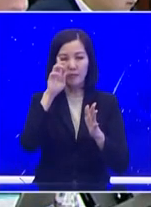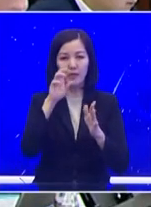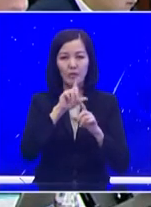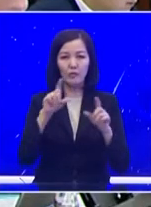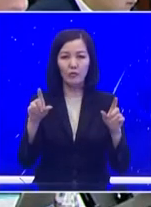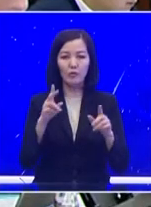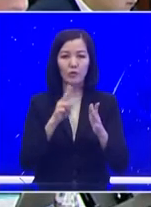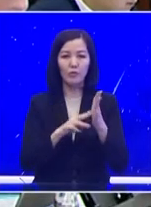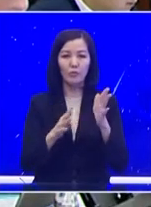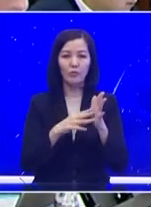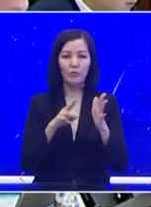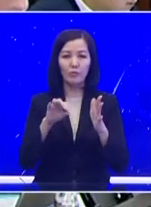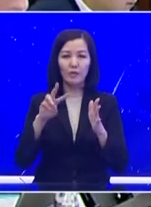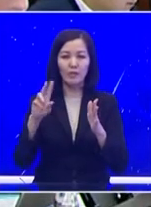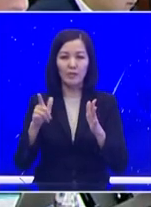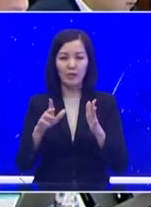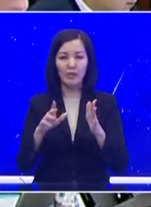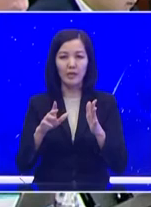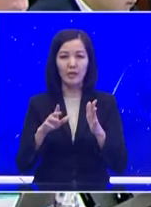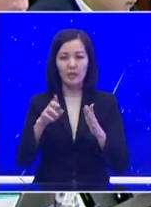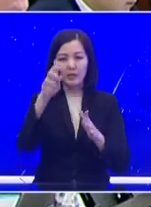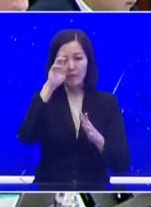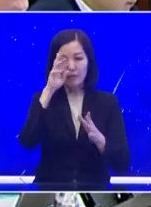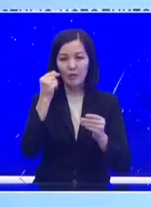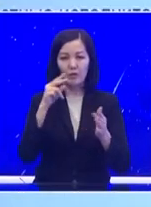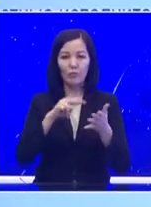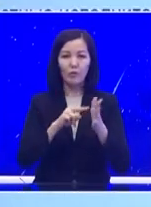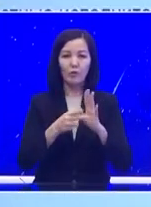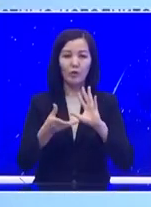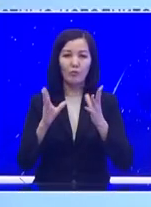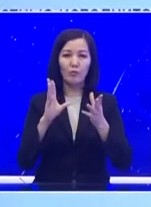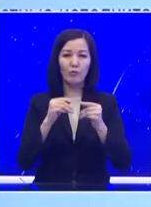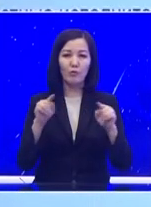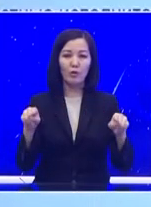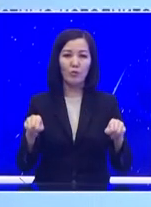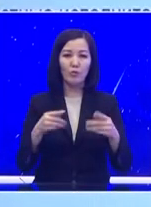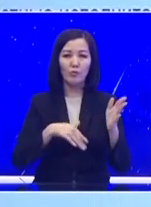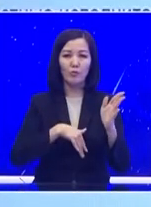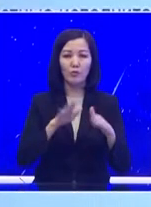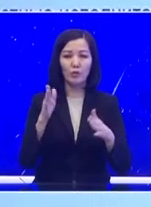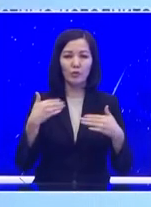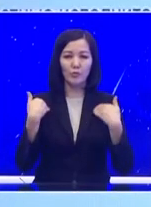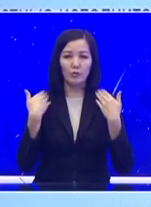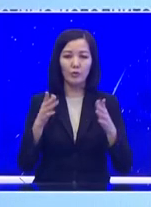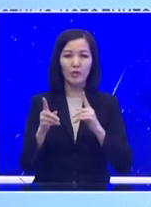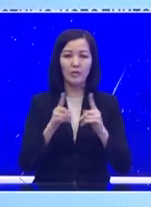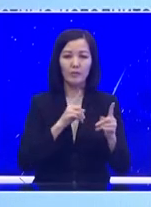субъектілерінен 79 миллиард теңге. Мемлекеттік бюджет бойынша оңтайландыруға мынадай шығыстар ұсынылды.